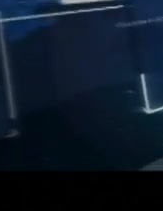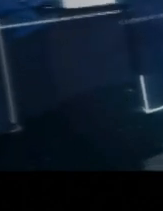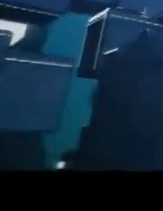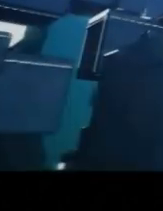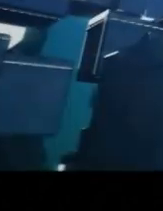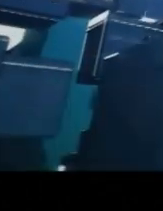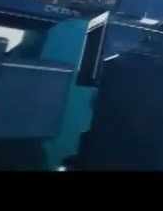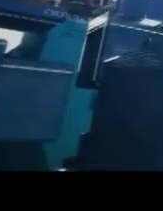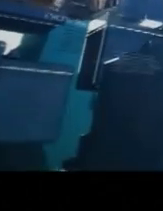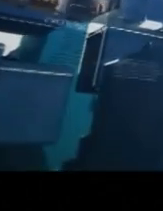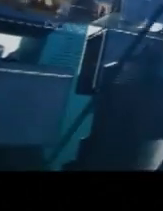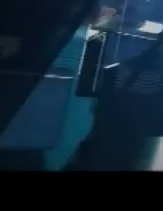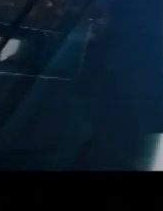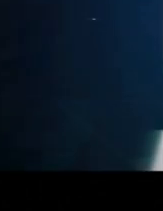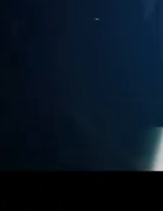Музика